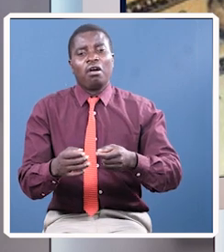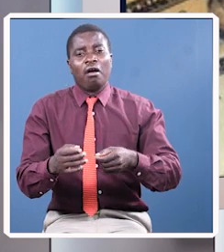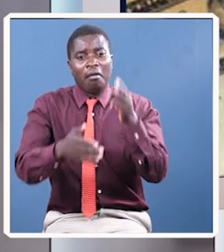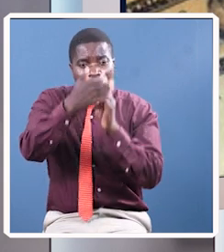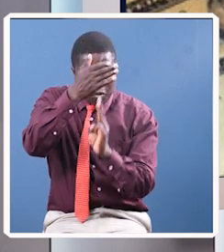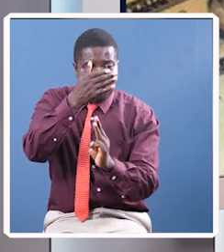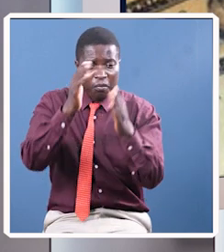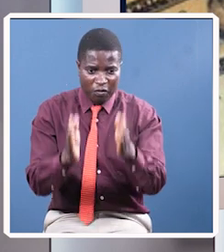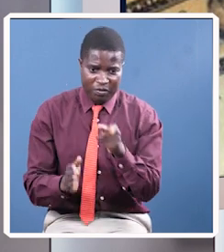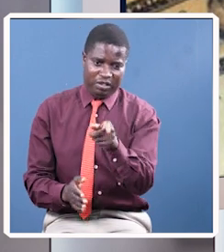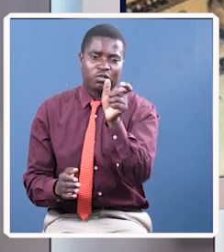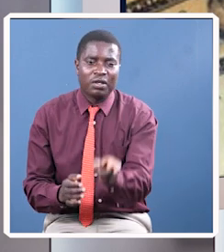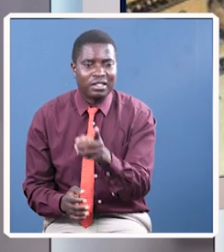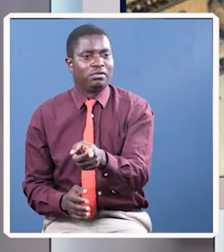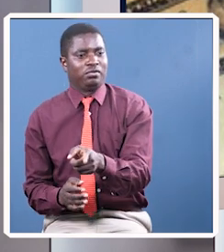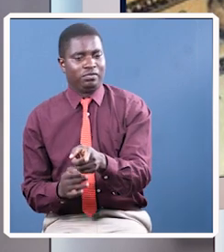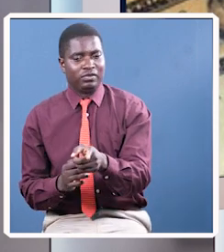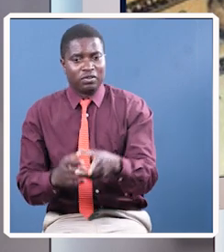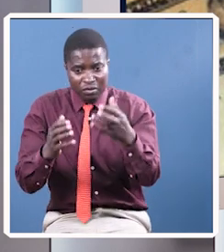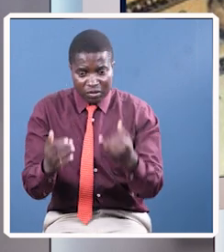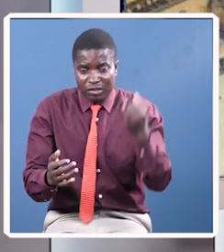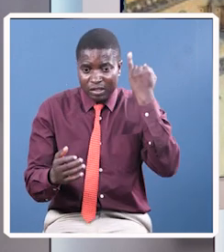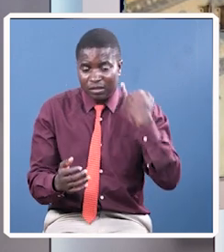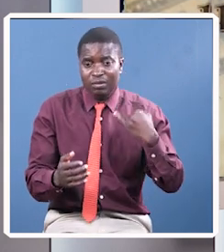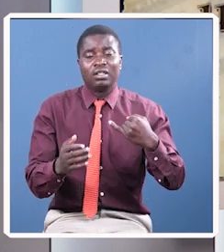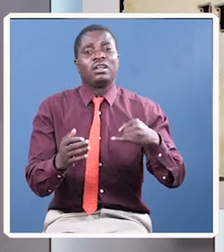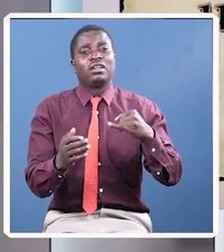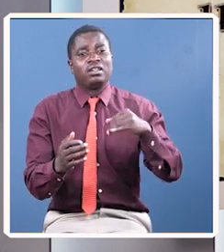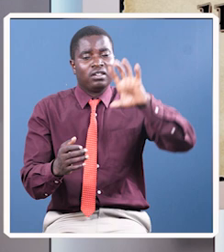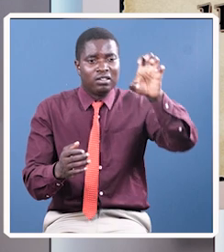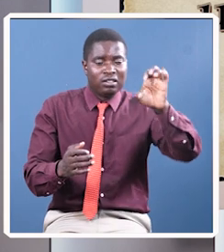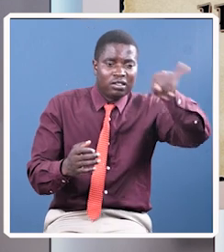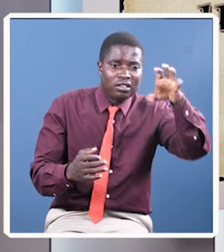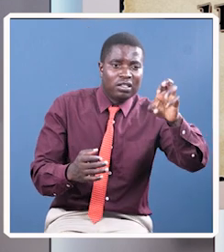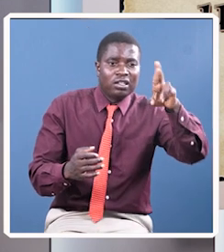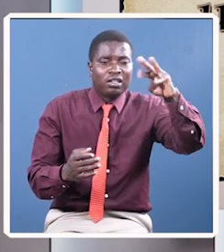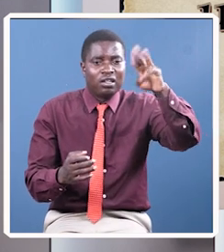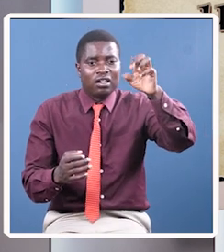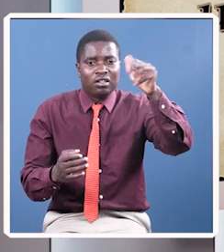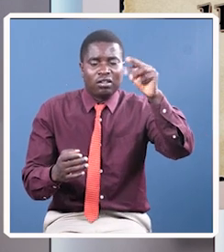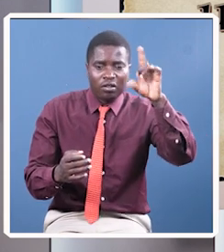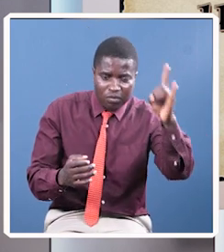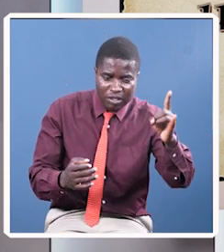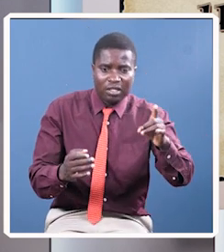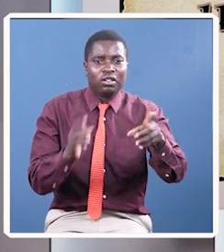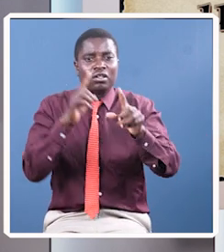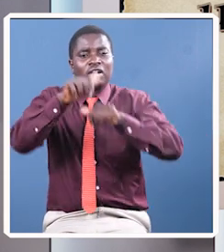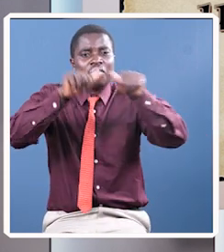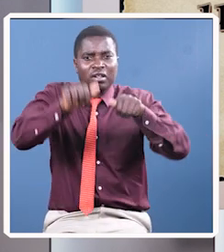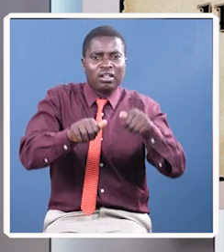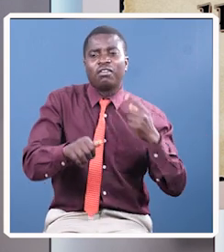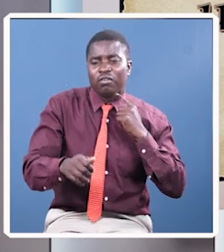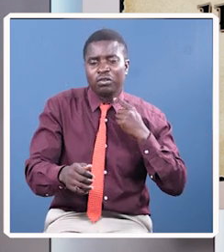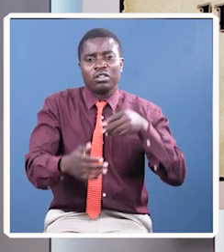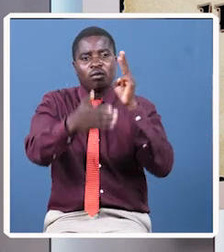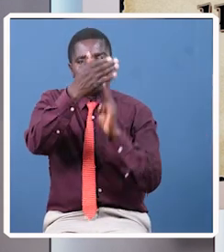Ukazoverenga verse 31 ya Jeremiah 23 inoti mprofita wenema anodeceive vanendimi, inoti anotaura nendimi dzake